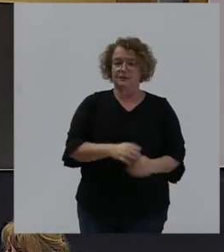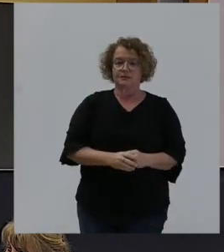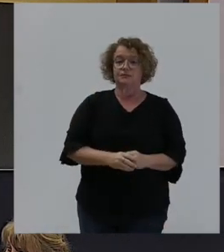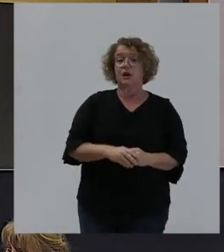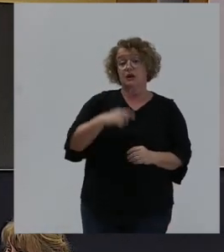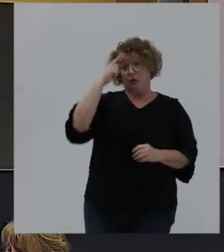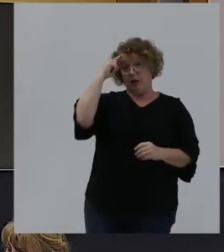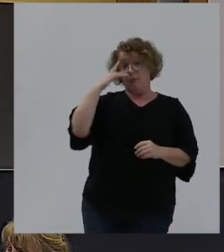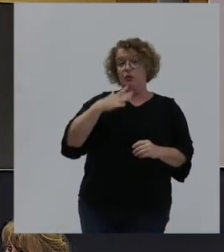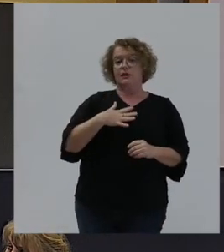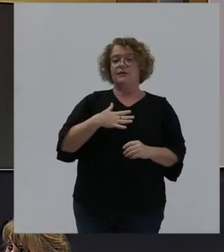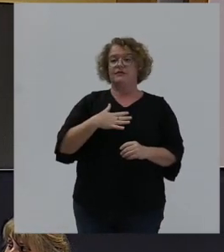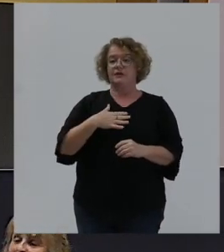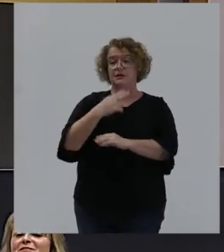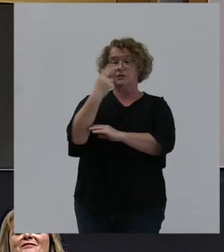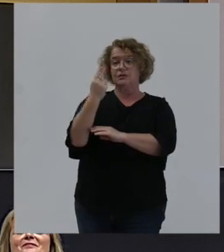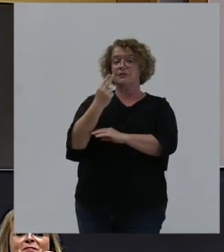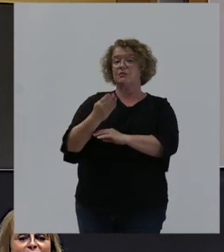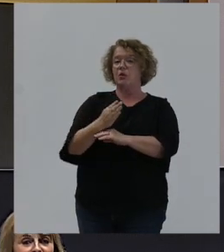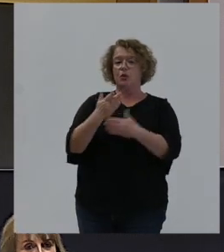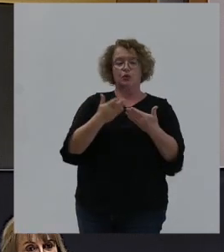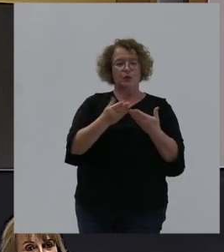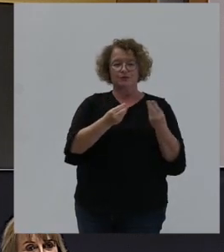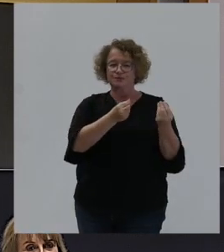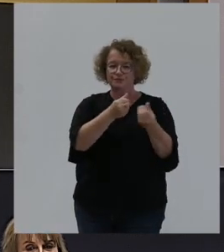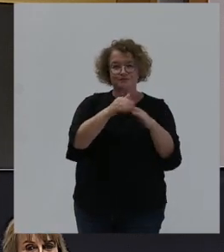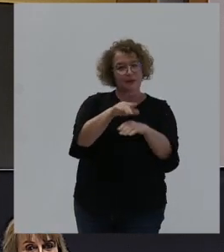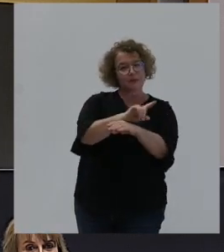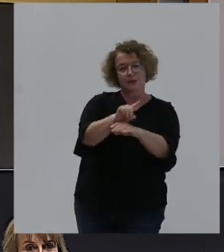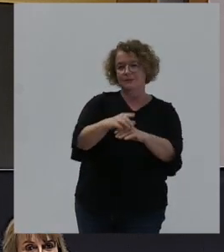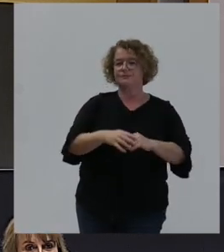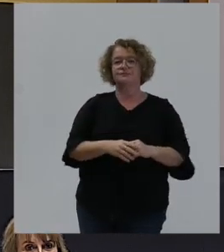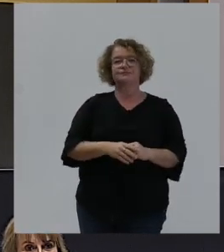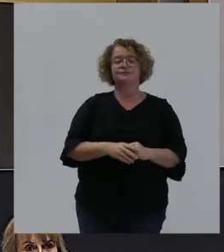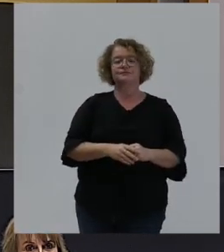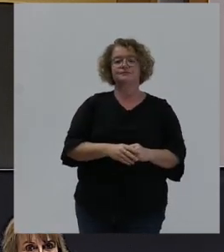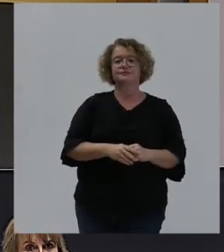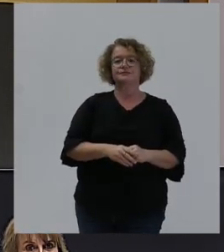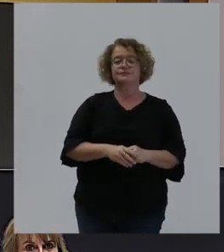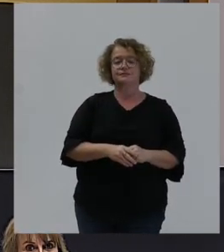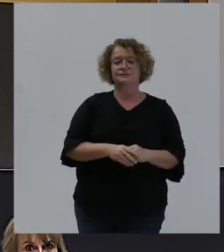Je pense que du point de vue de l'Université de Bordeaux, ça ne marche pas aussi bien que ça et ça coûte beaucoup, beaucoup d'argent.